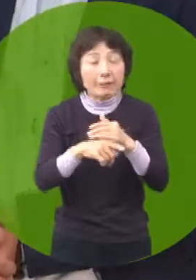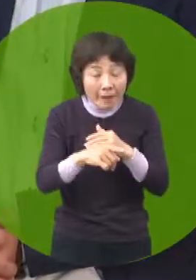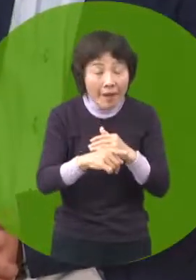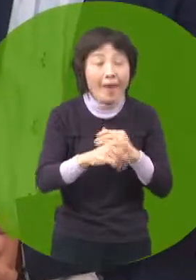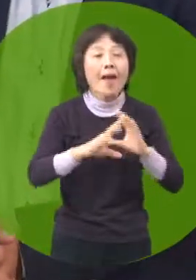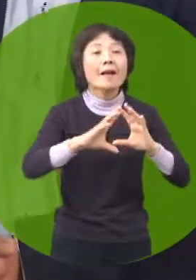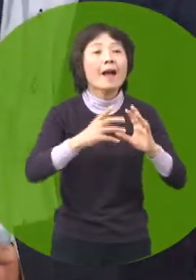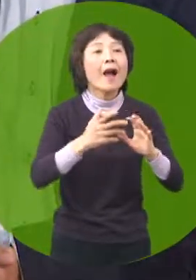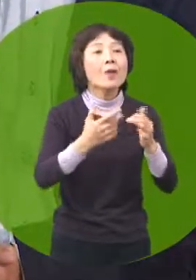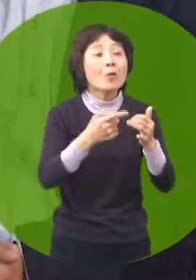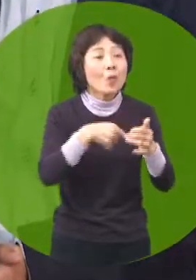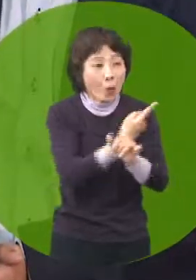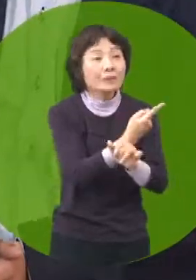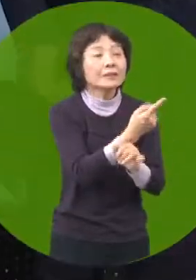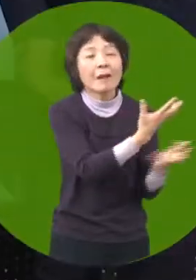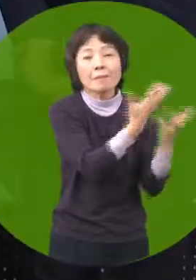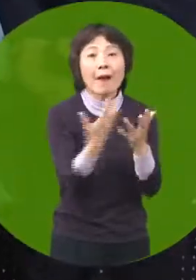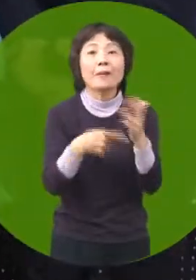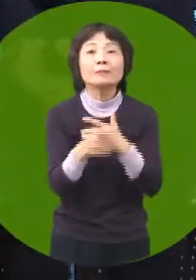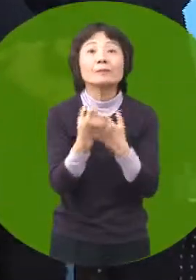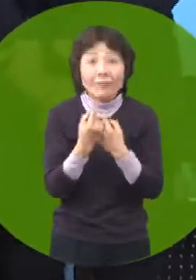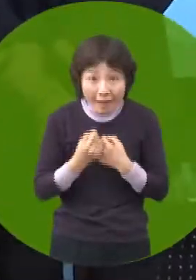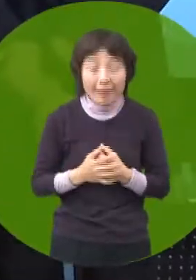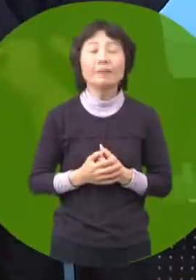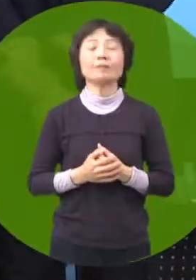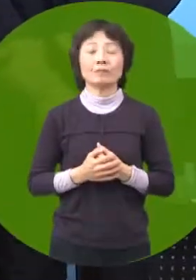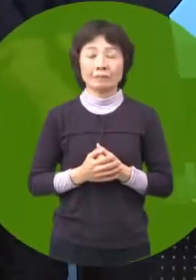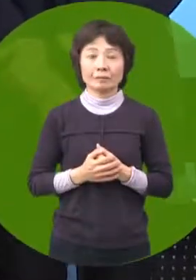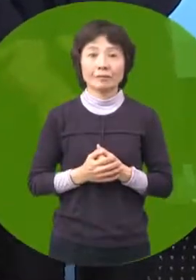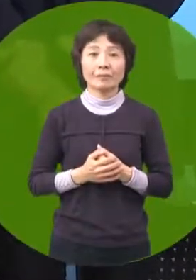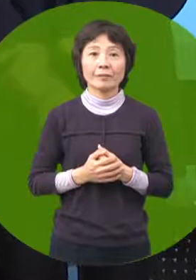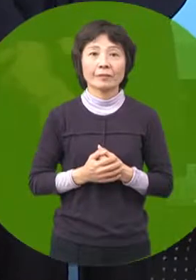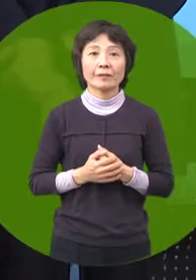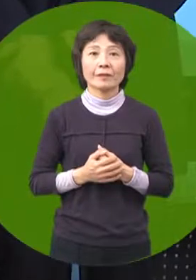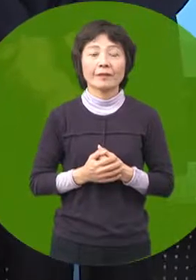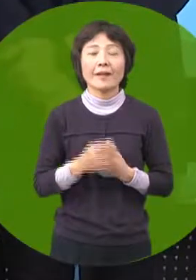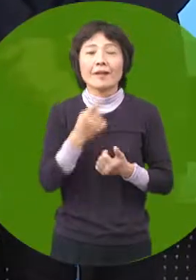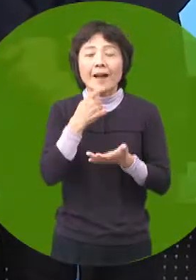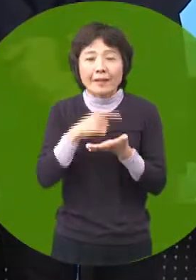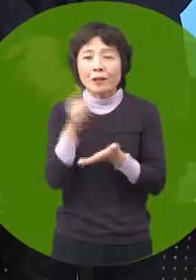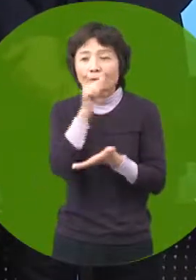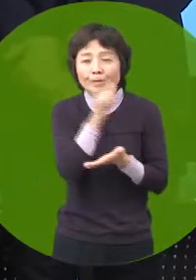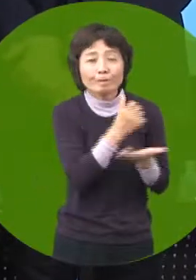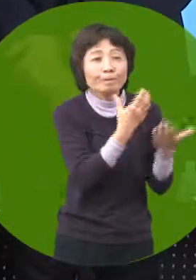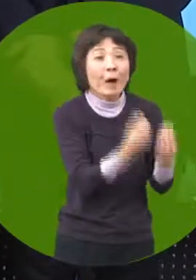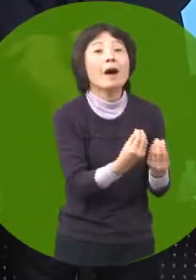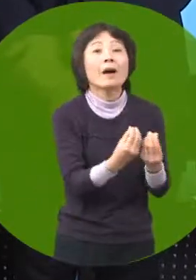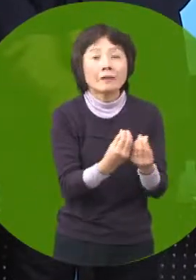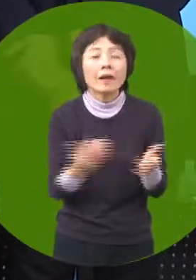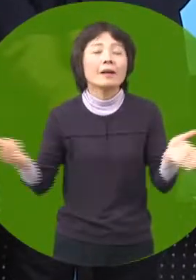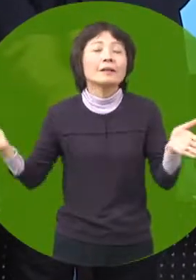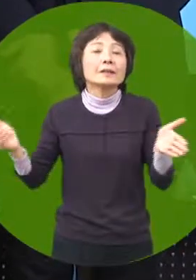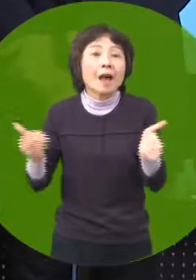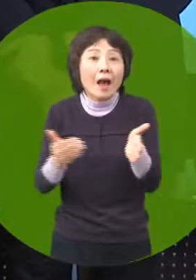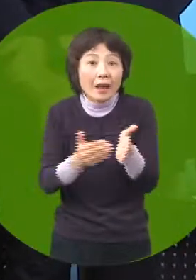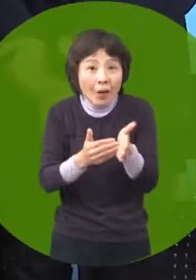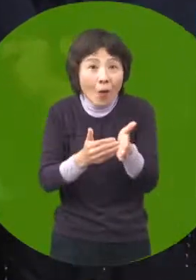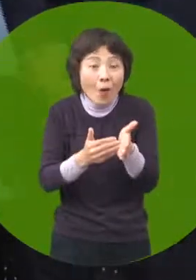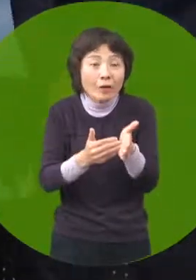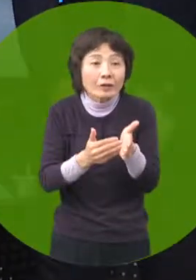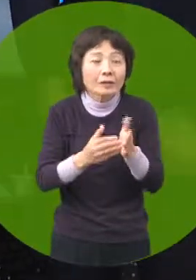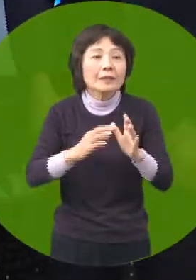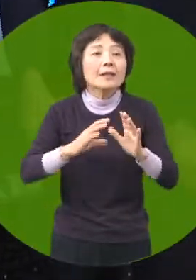客につながっているわけですからね。うん、というわけで駆け足で紹介してまいりましたが、最後に世界の松田さ